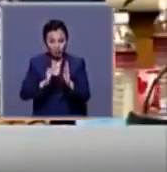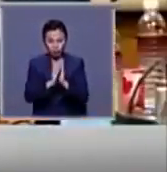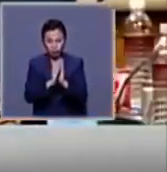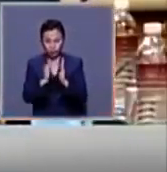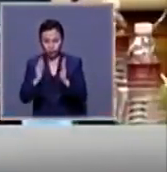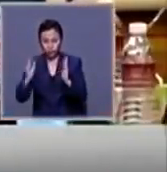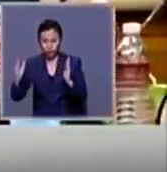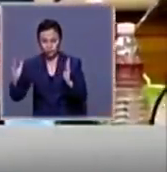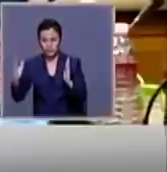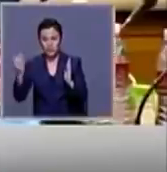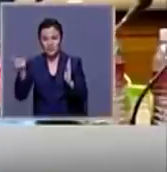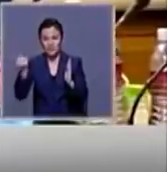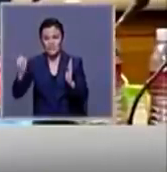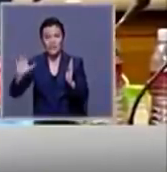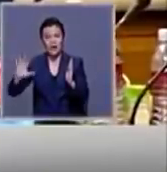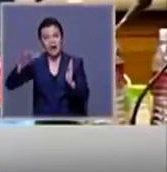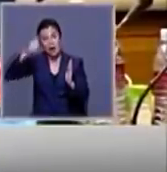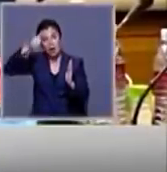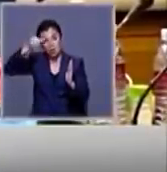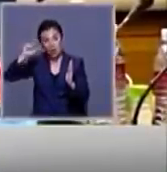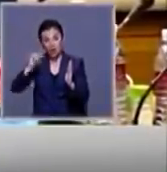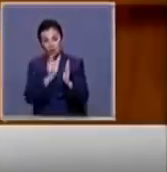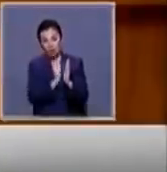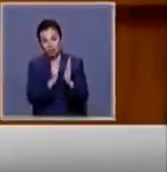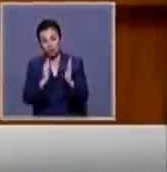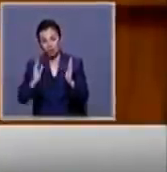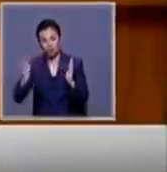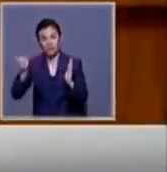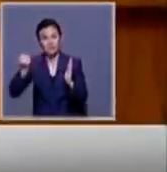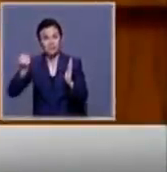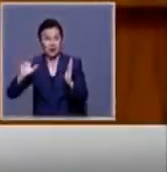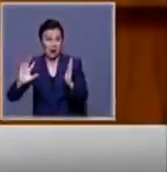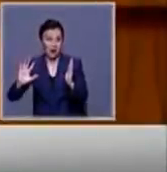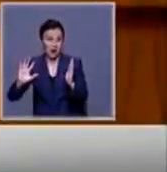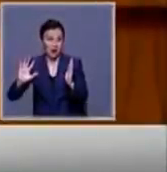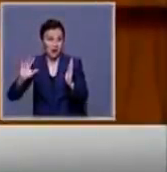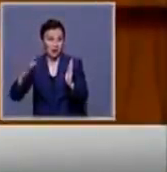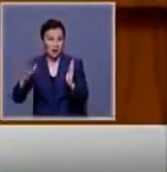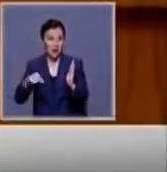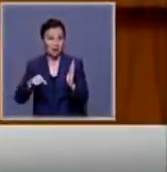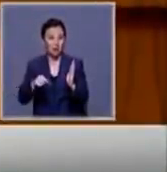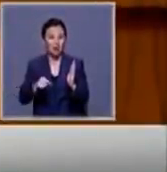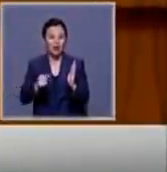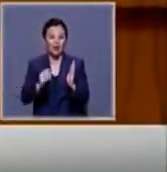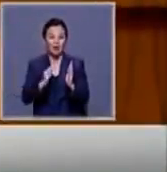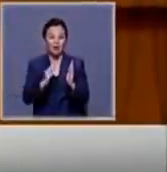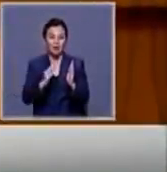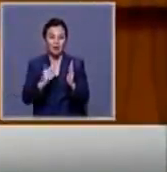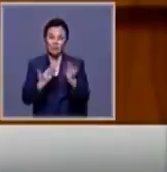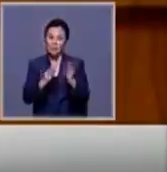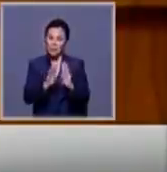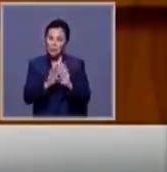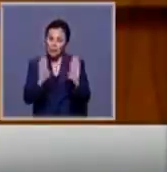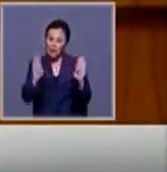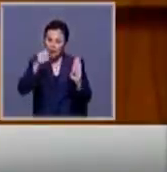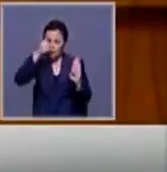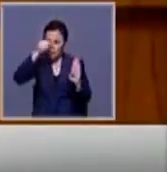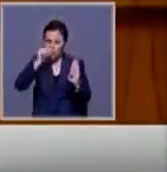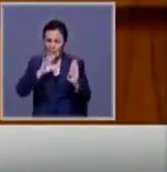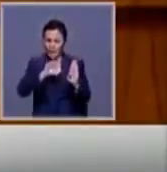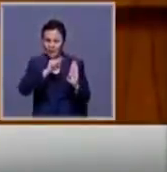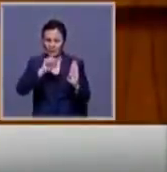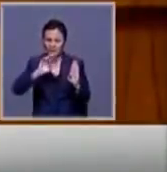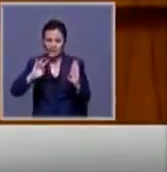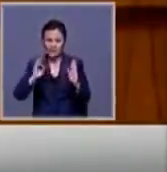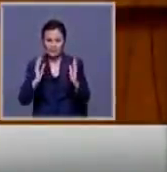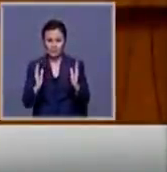วันนับตั้งแต่วันที่พระราชกฤษฎีกามีผลใช้บังคับแล้วจะให้มีการรับสมัครแค่5ถึง7วันเท่านั้นเนี่ยทีนี้ไอ้การรับสมัครเนี่ย